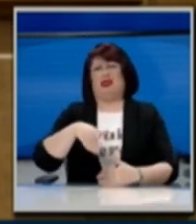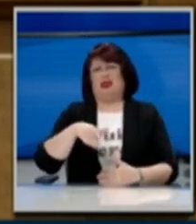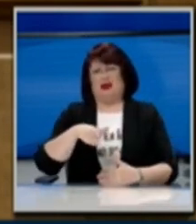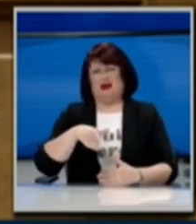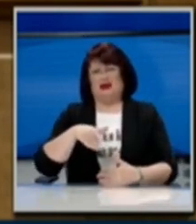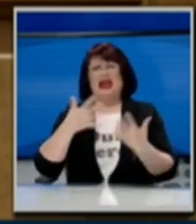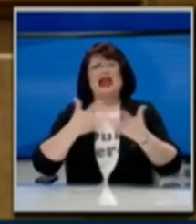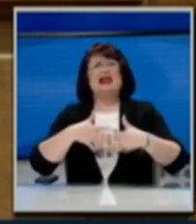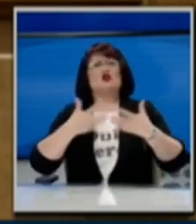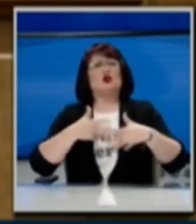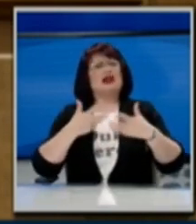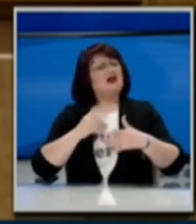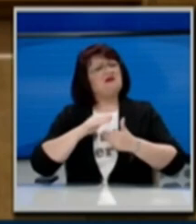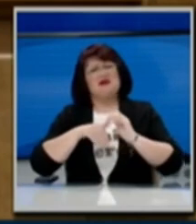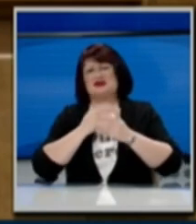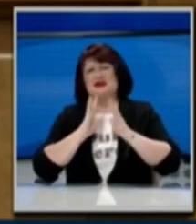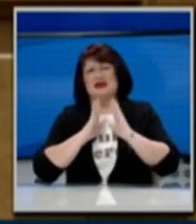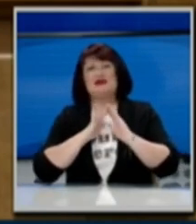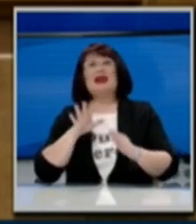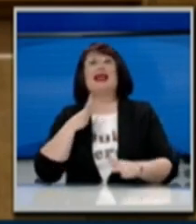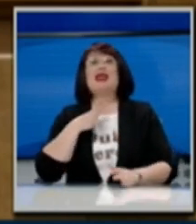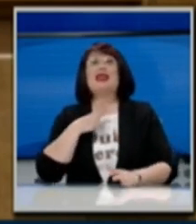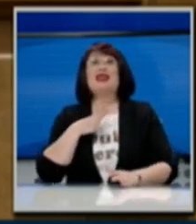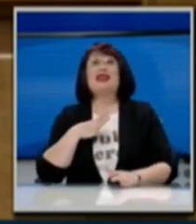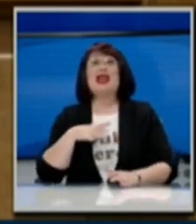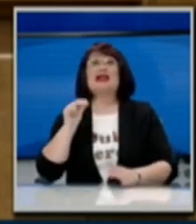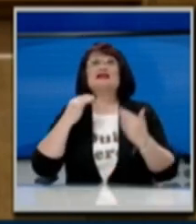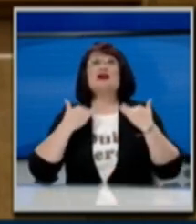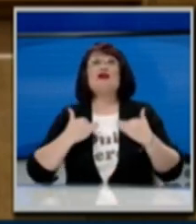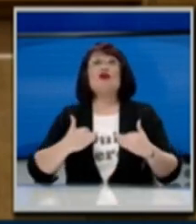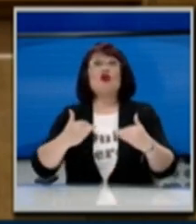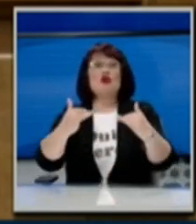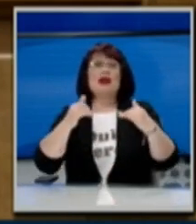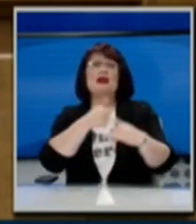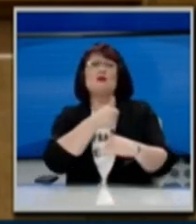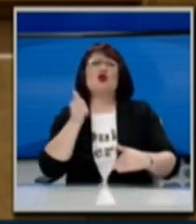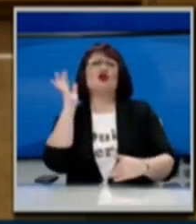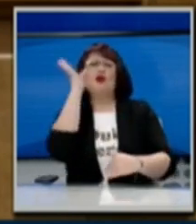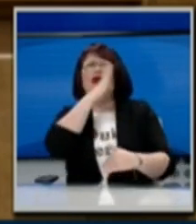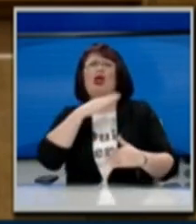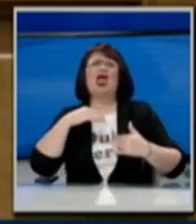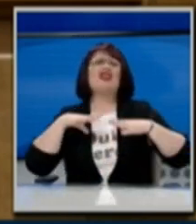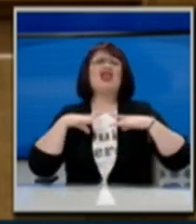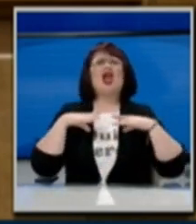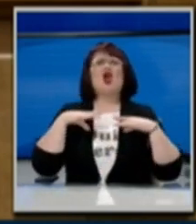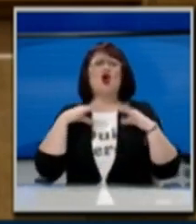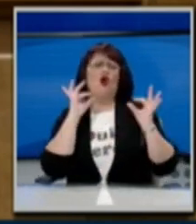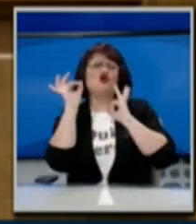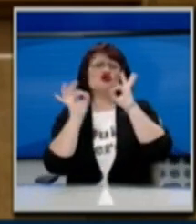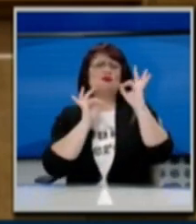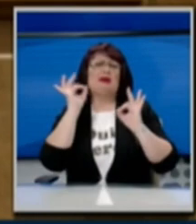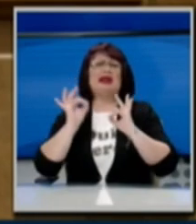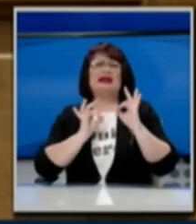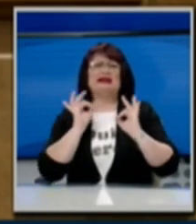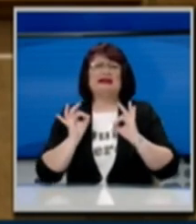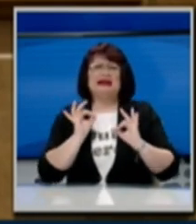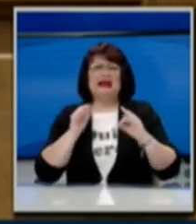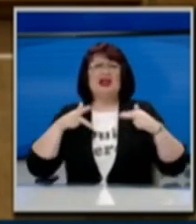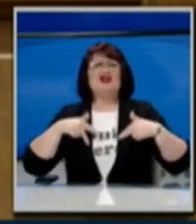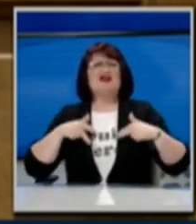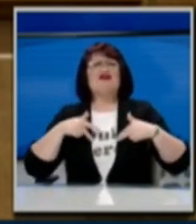κοινοβουλευτική λειτουργία, αλλά επιθυμείτε μια Βουλή διακοσμητική, με εσάς να κυβερνάτε